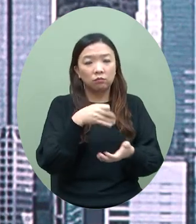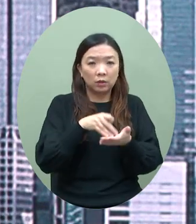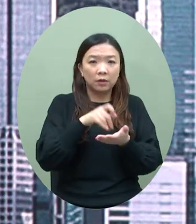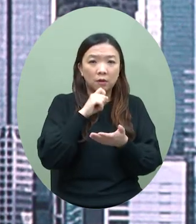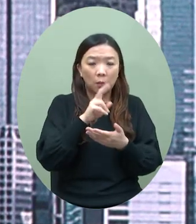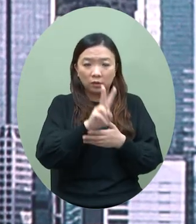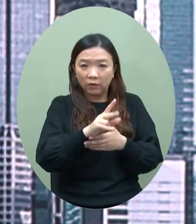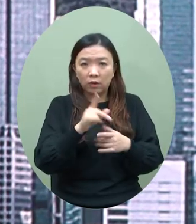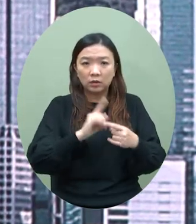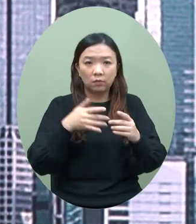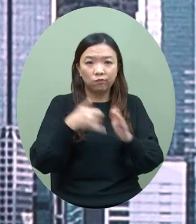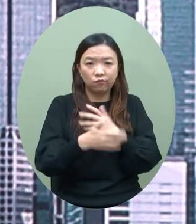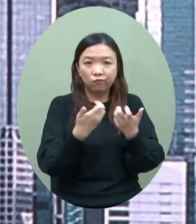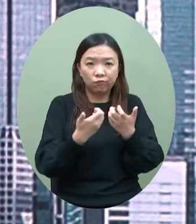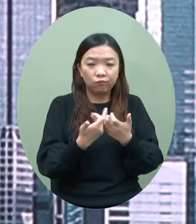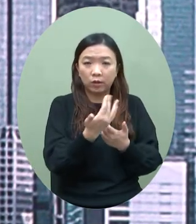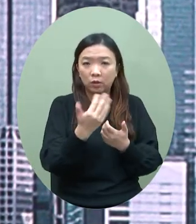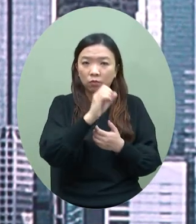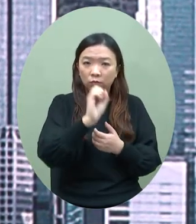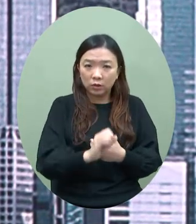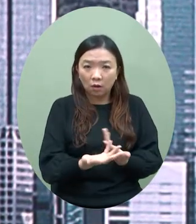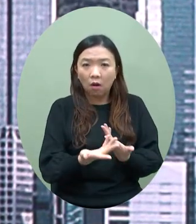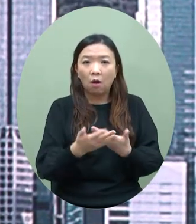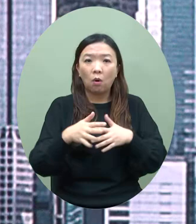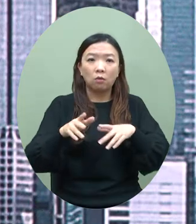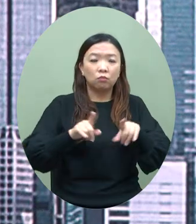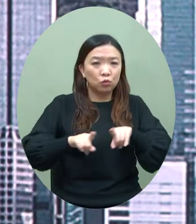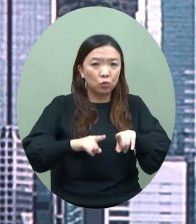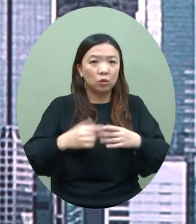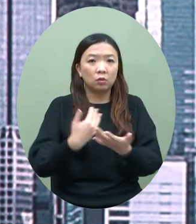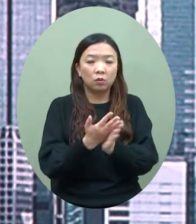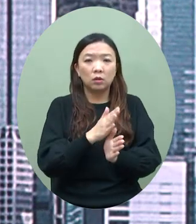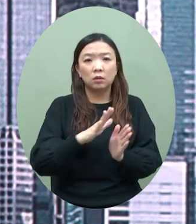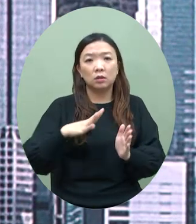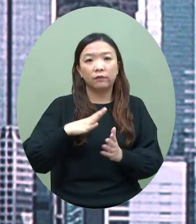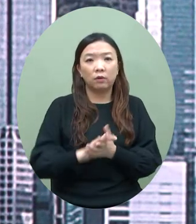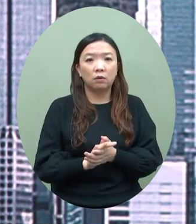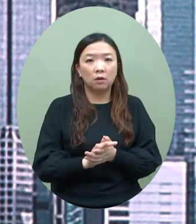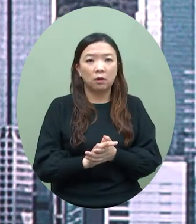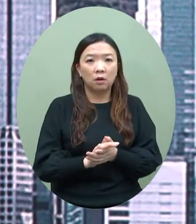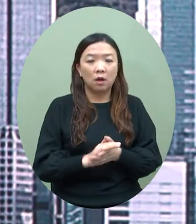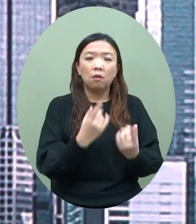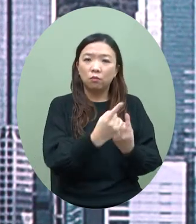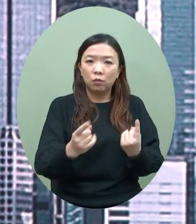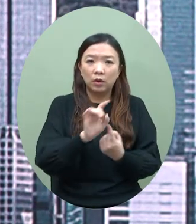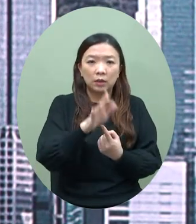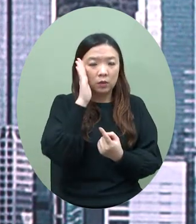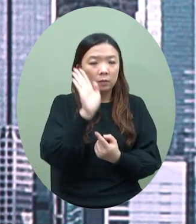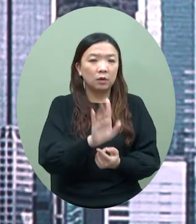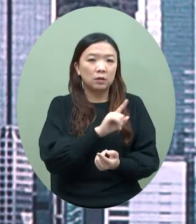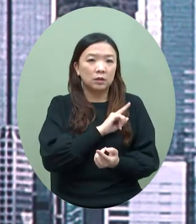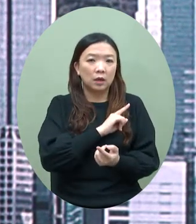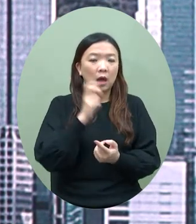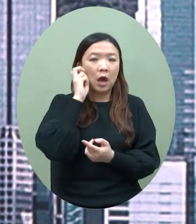哋嗰個即係就操作嘅情況啊，各方面。咁另外當然啦，每一間酒店都會自己考慮嘅，考慮翻即係